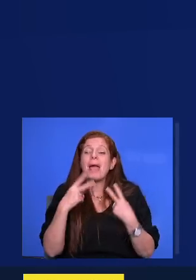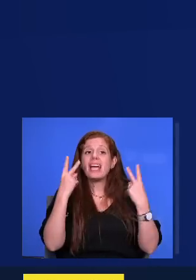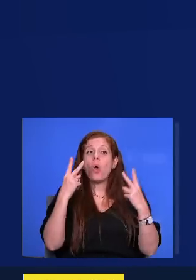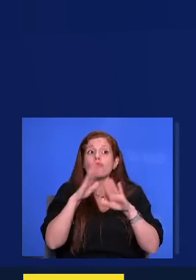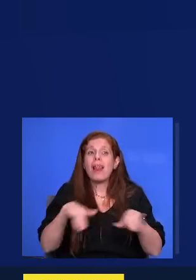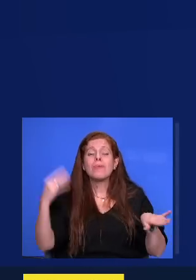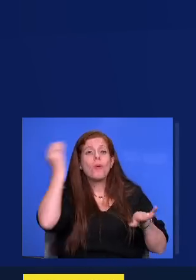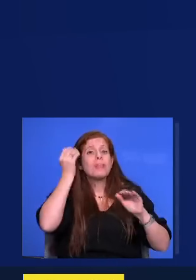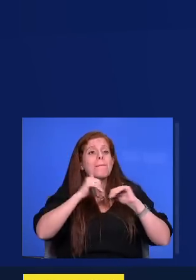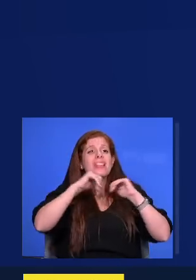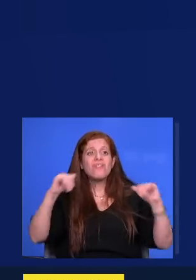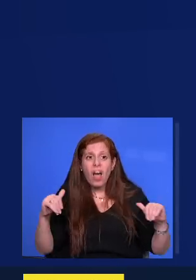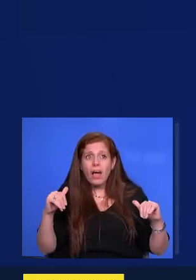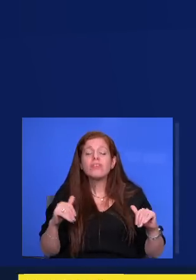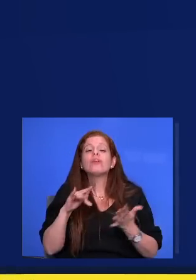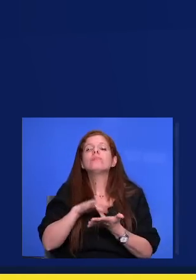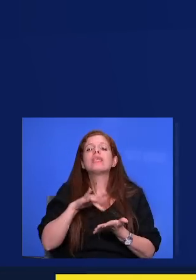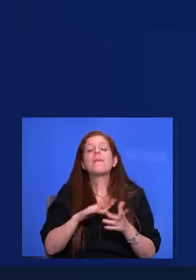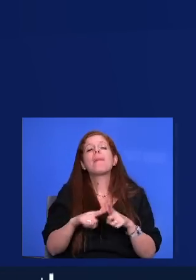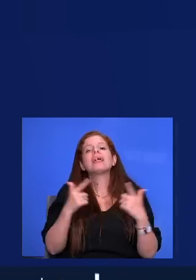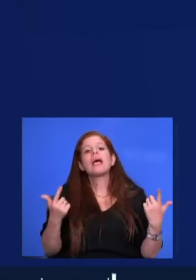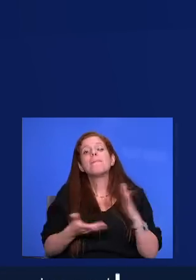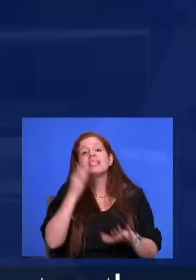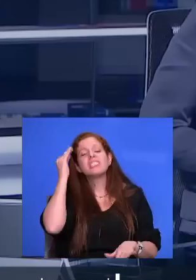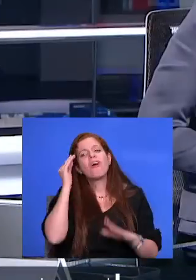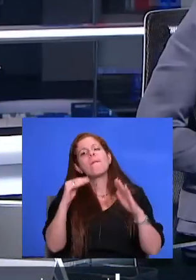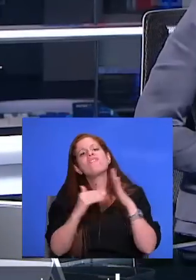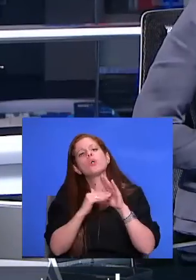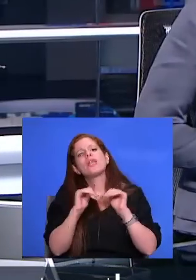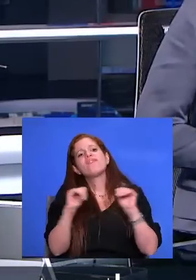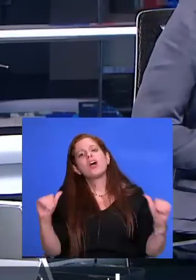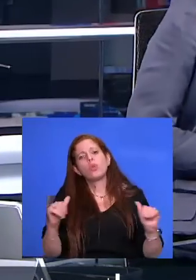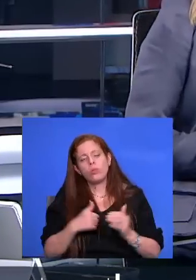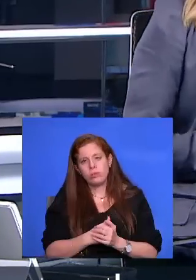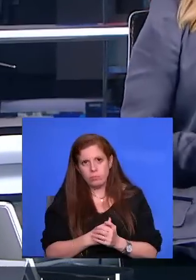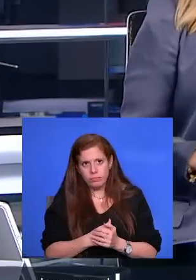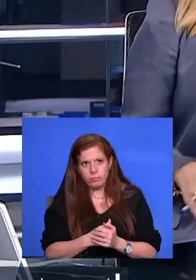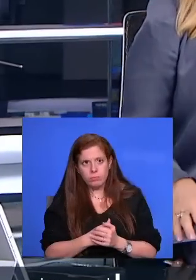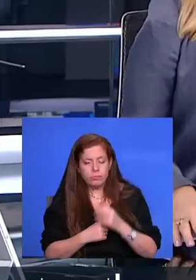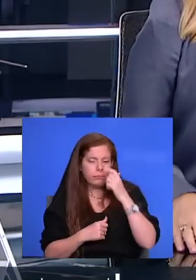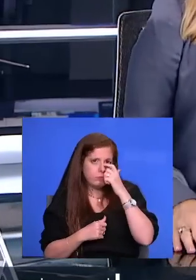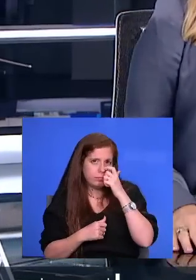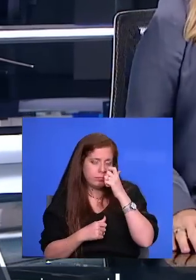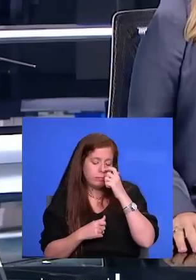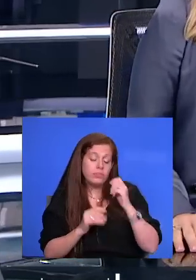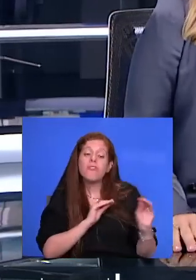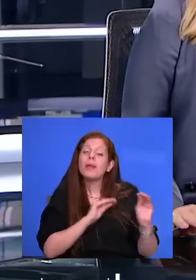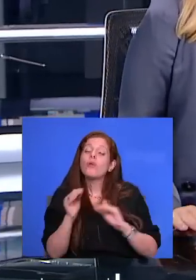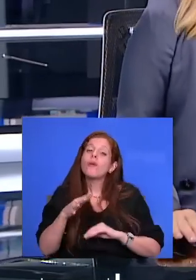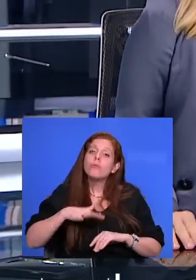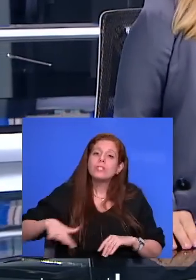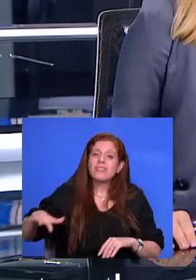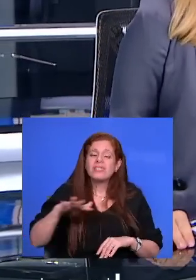לומדים בנפרד ושוהים בחצר בית הספר בהפסקות נפרדות. ומכאן אנחנו למוסף הסביבה שלנו, הזמן